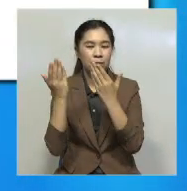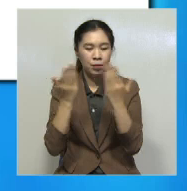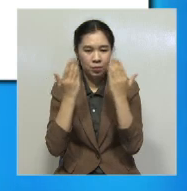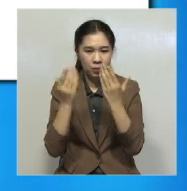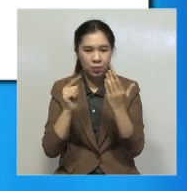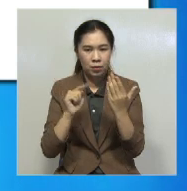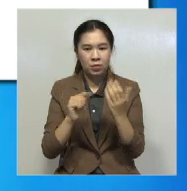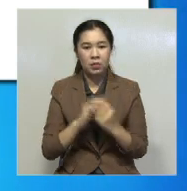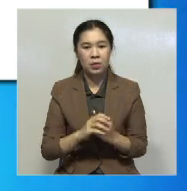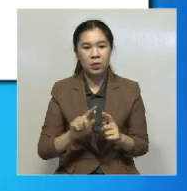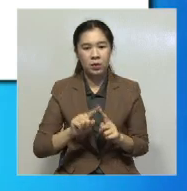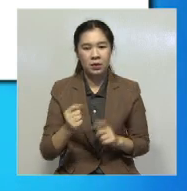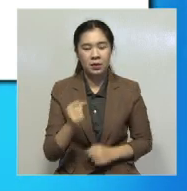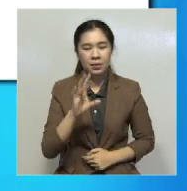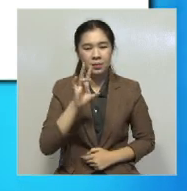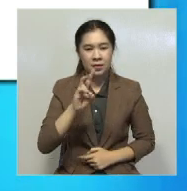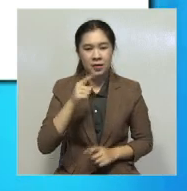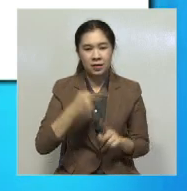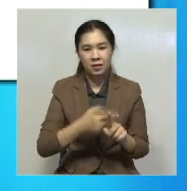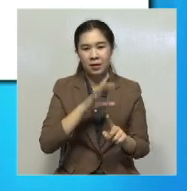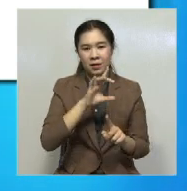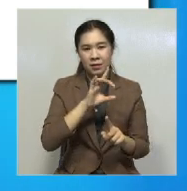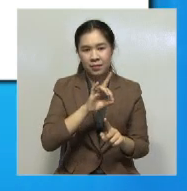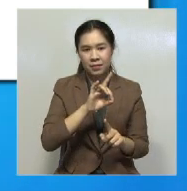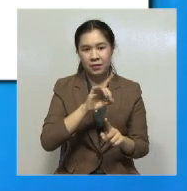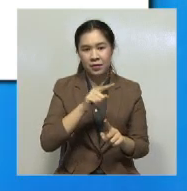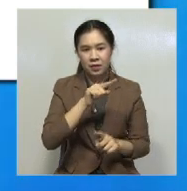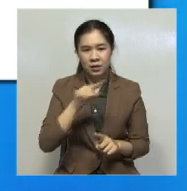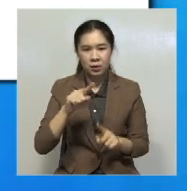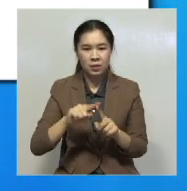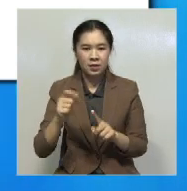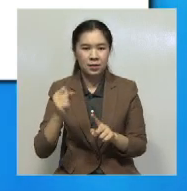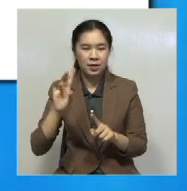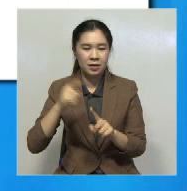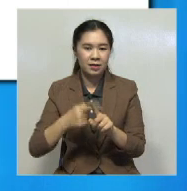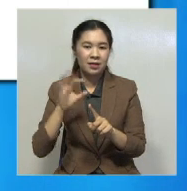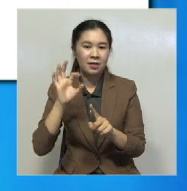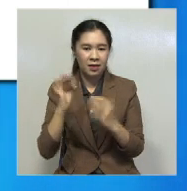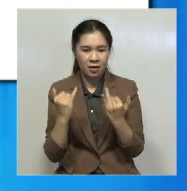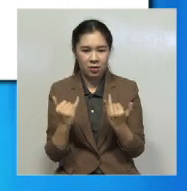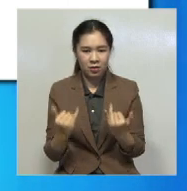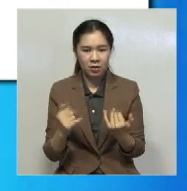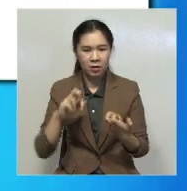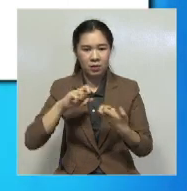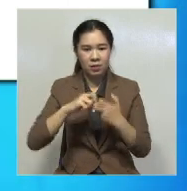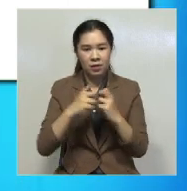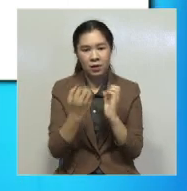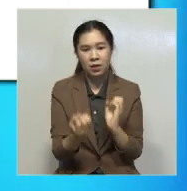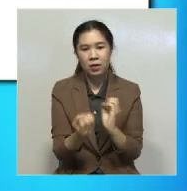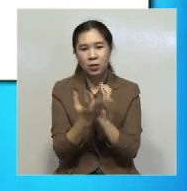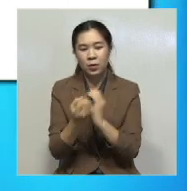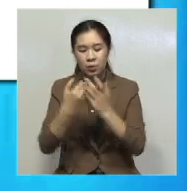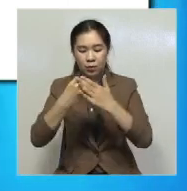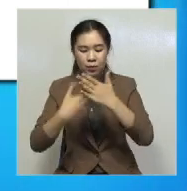วันตกเฉียงใต้ตั้งแต่วันที่17สิงหาคมถึง17กันยายน2561ทำให้เกิดสถานการณ์สาธารณภัย